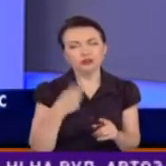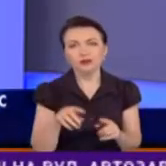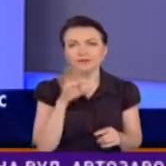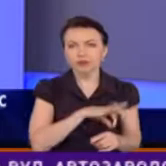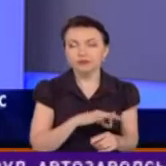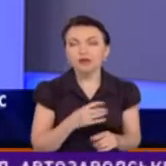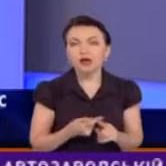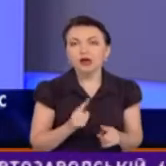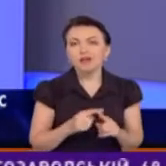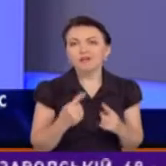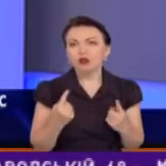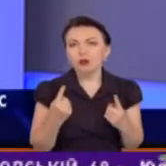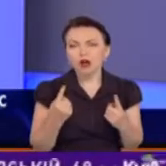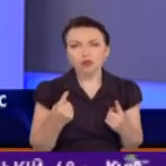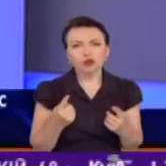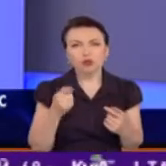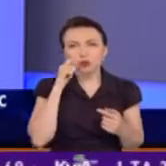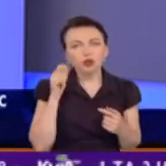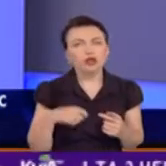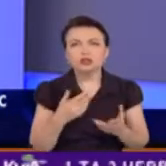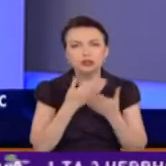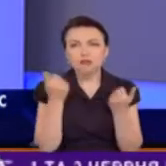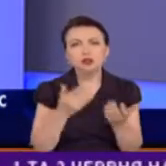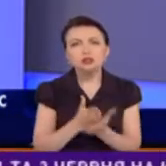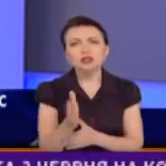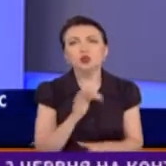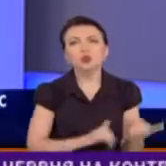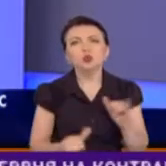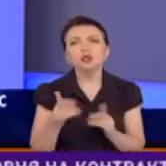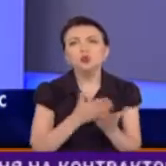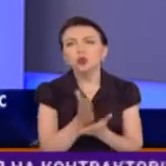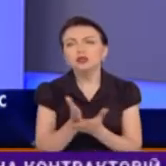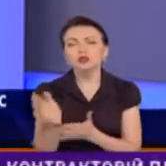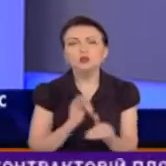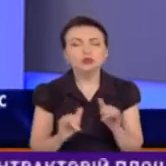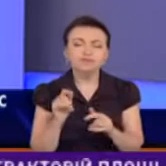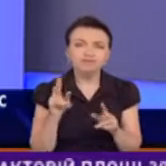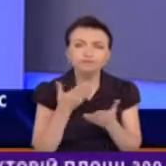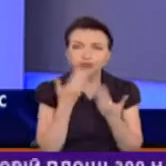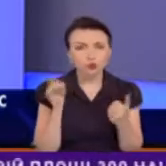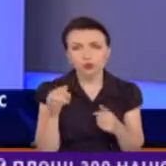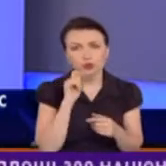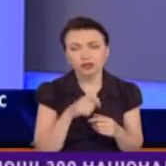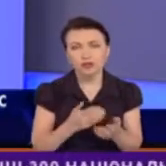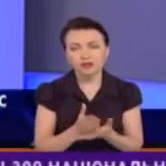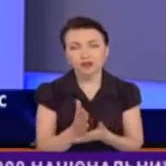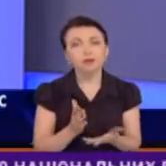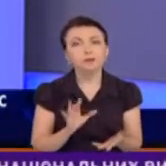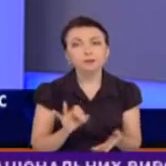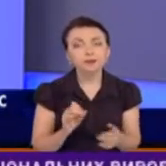що в глобальному масштабі України немає стратегії, куди рухатись насправді. І яким чином